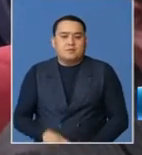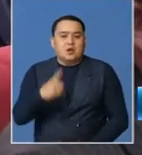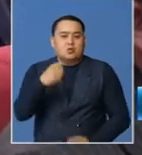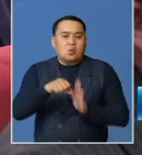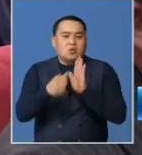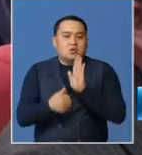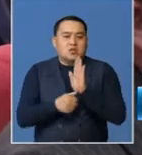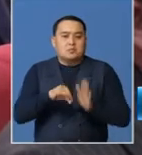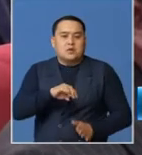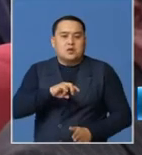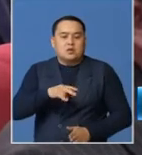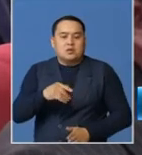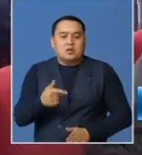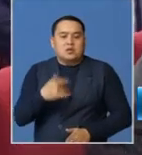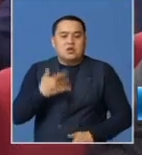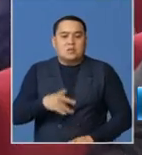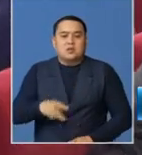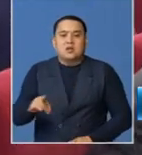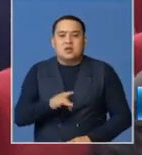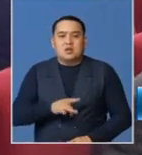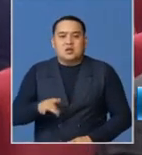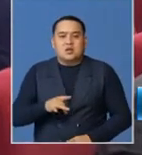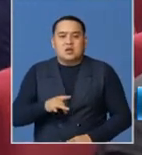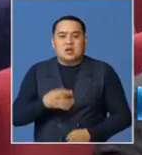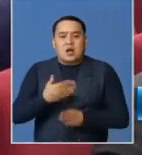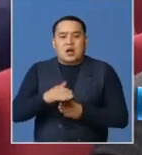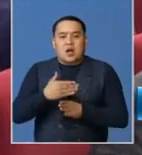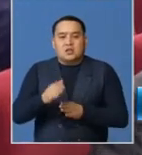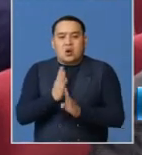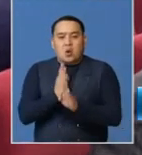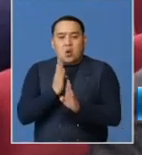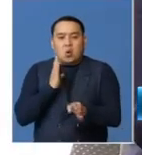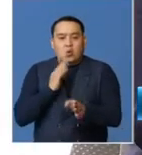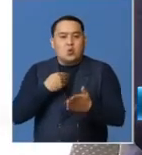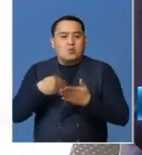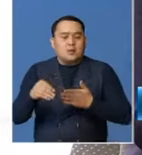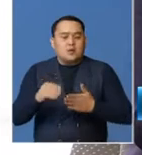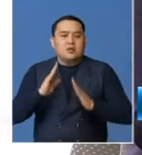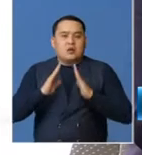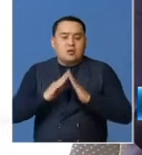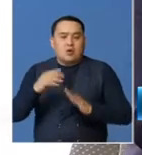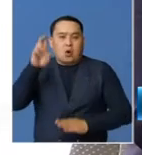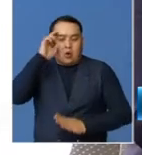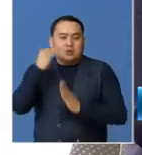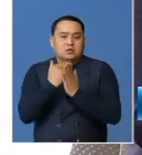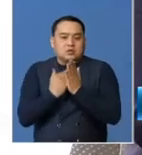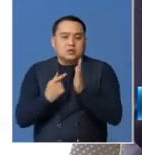116 миллионов тенге необходимо Жамбылскому району на кредитование очередников по приобретению жилья по